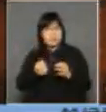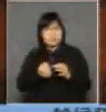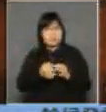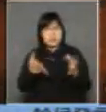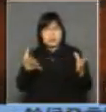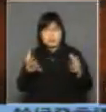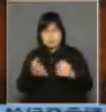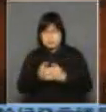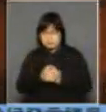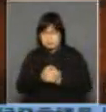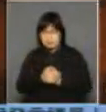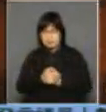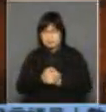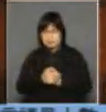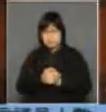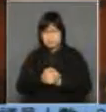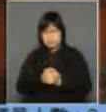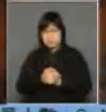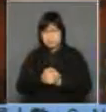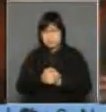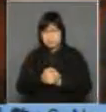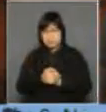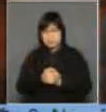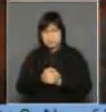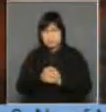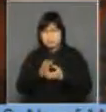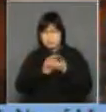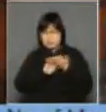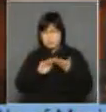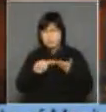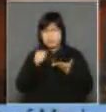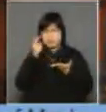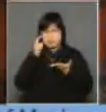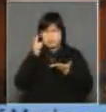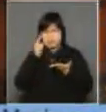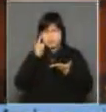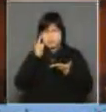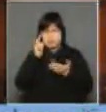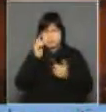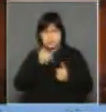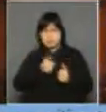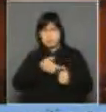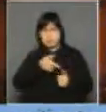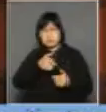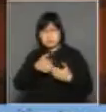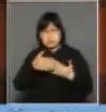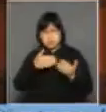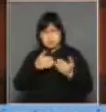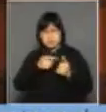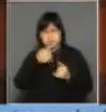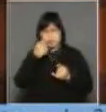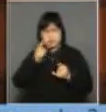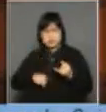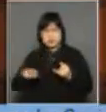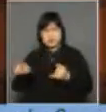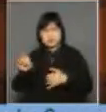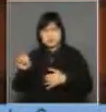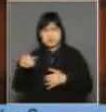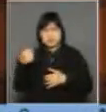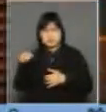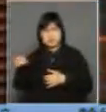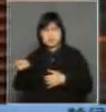的，因為我很清楚了解整件事呢的始作俑者是張炳良局